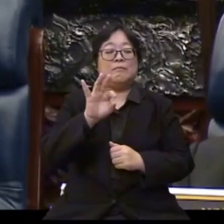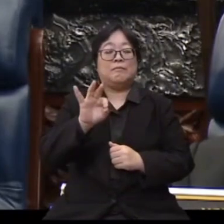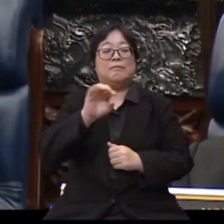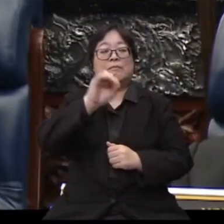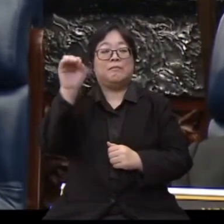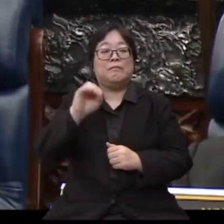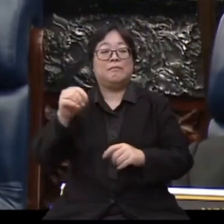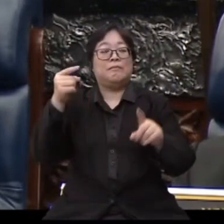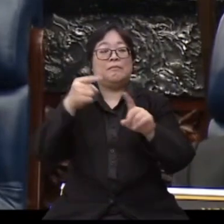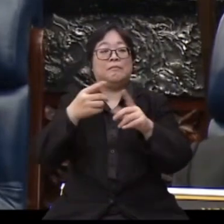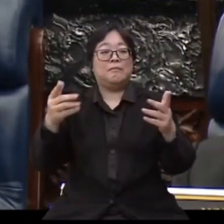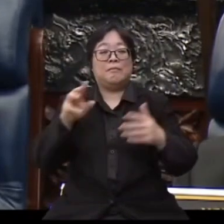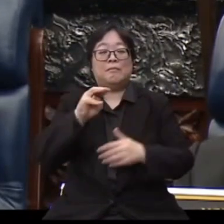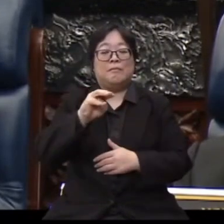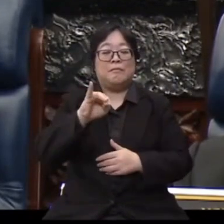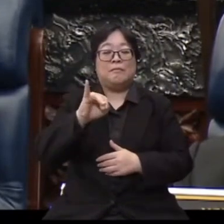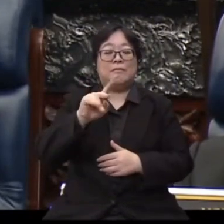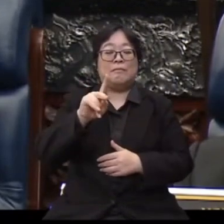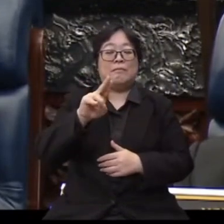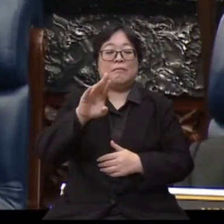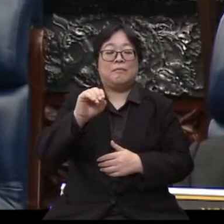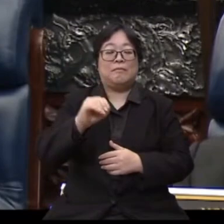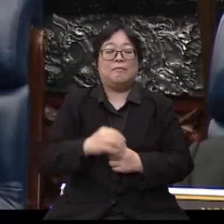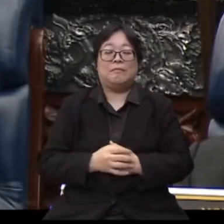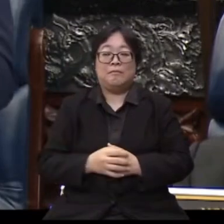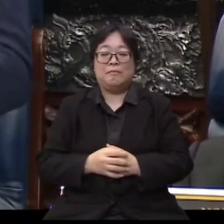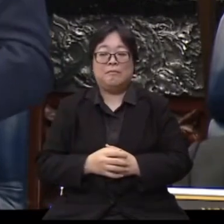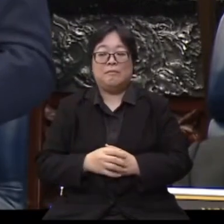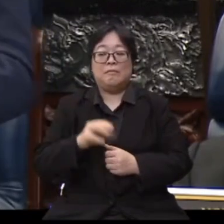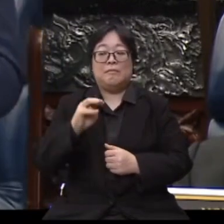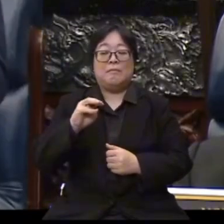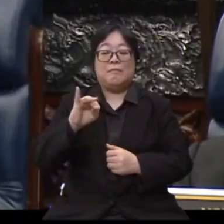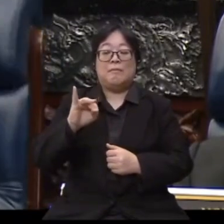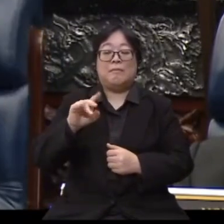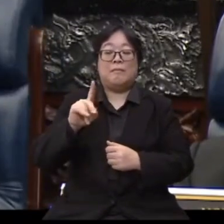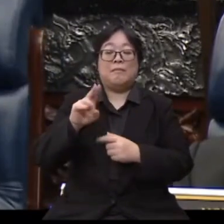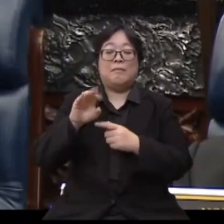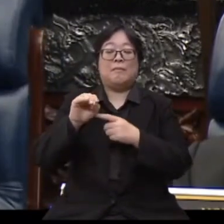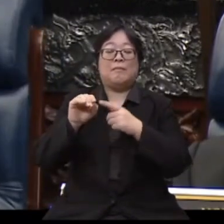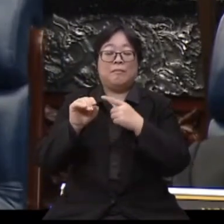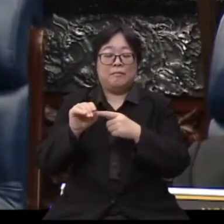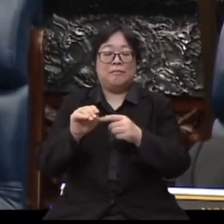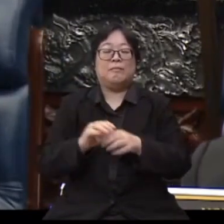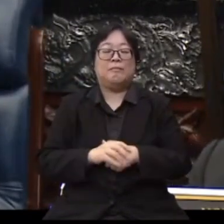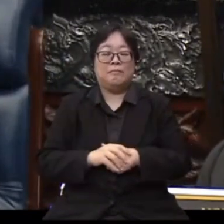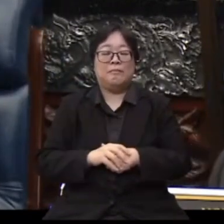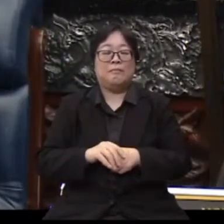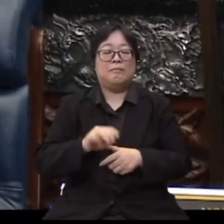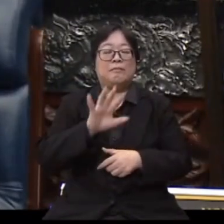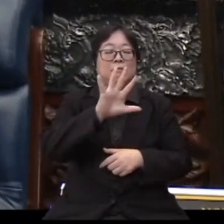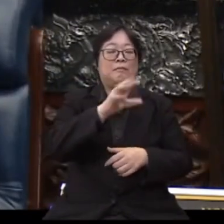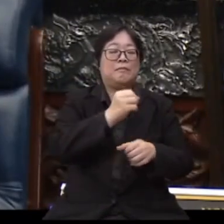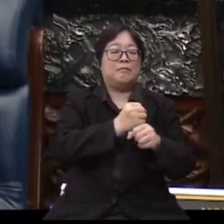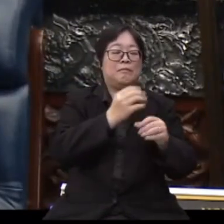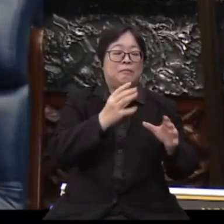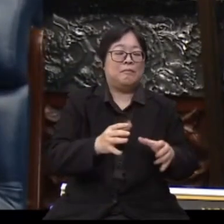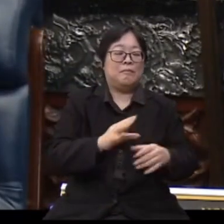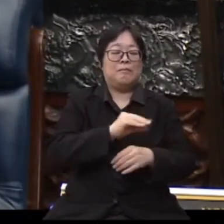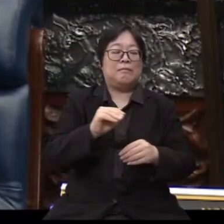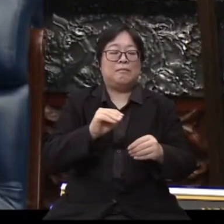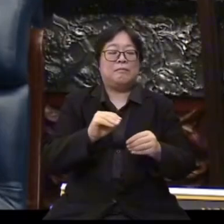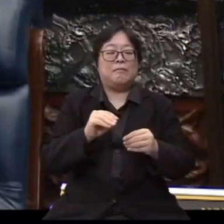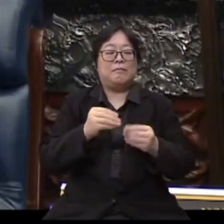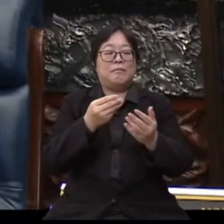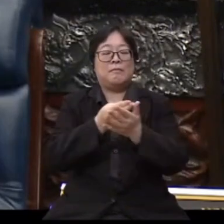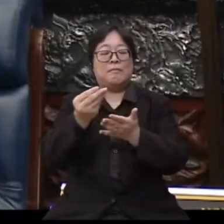79%-nya adalah bersifat mikro. Dan mikro ini 5 pekerja dan perolehan